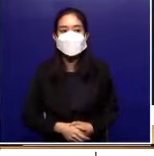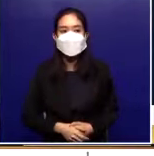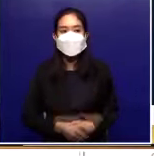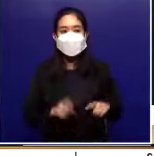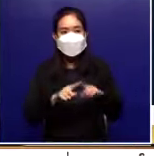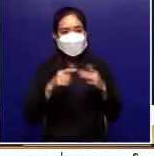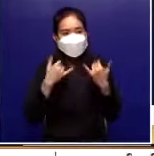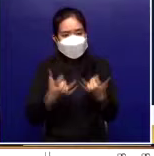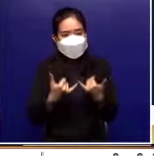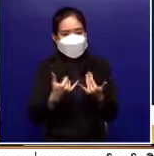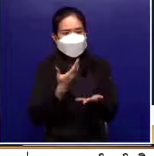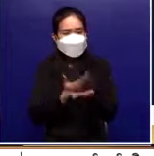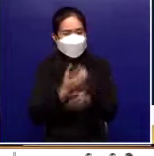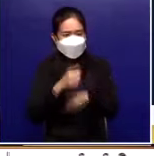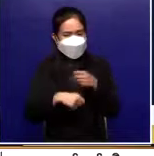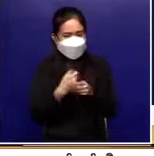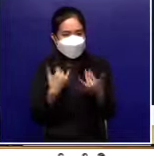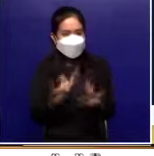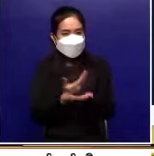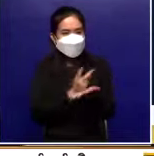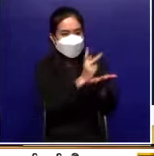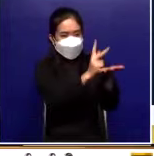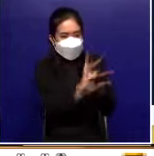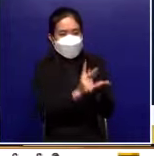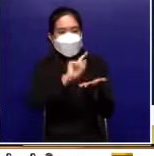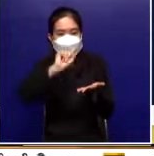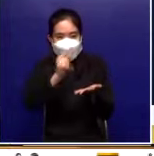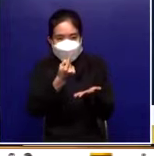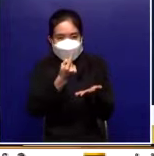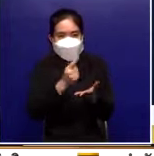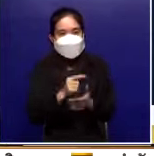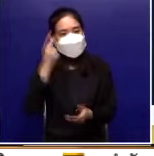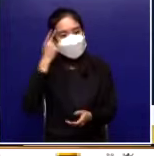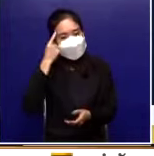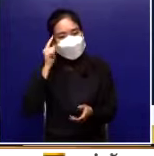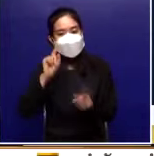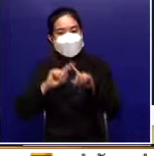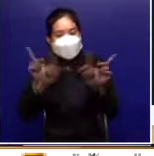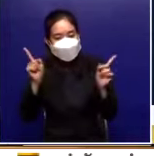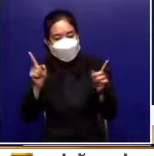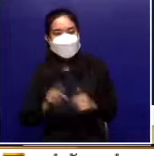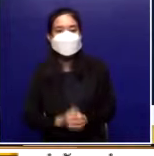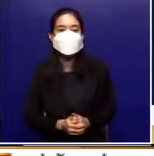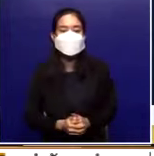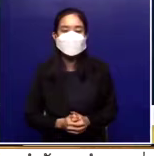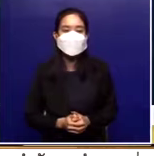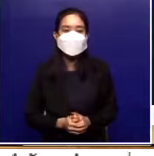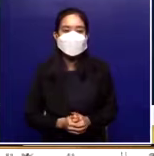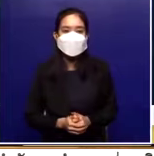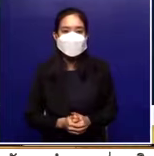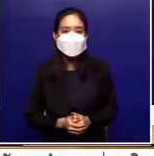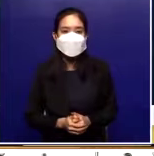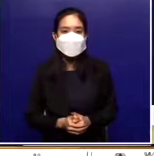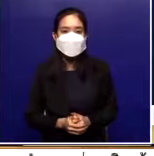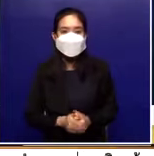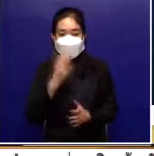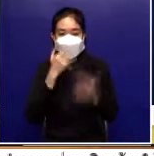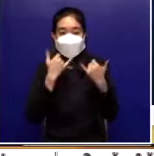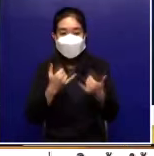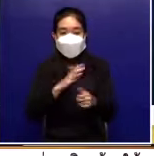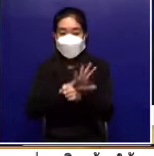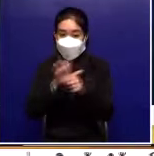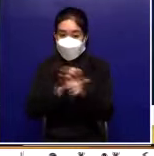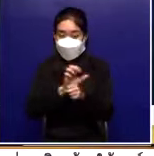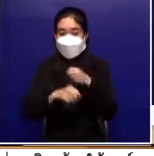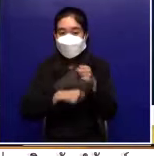าของงบประมาณอีกผมเรียกว่าเป็นภาคพิสดารปี7เพราะอะไรท่านประธานครับโควิดมา2ปีนะ62